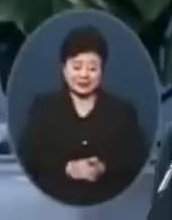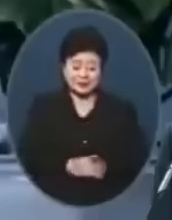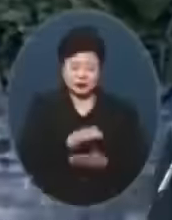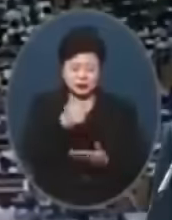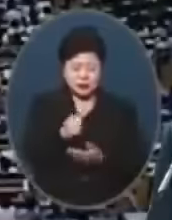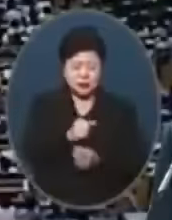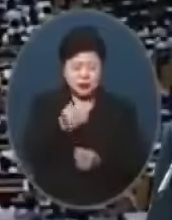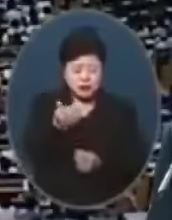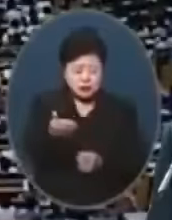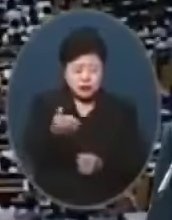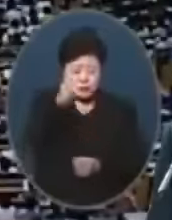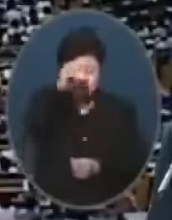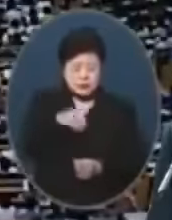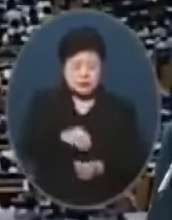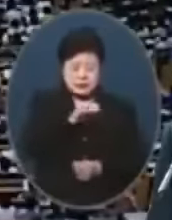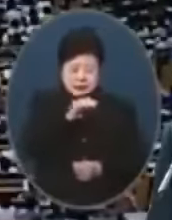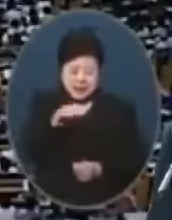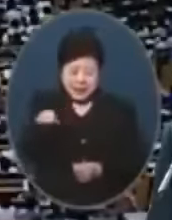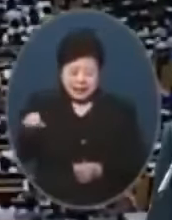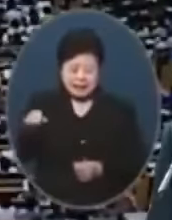죄를 용서하는 것도 십자가에서,